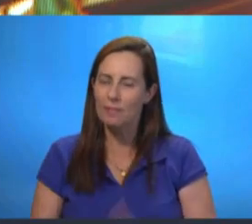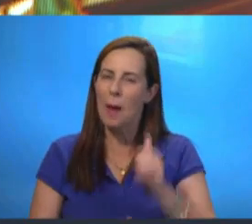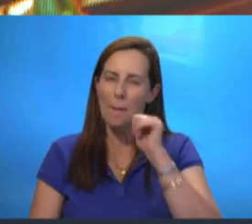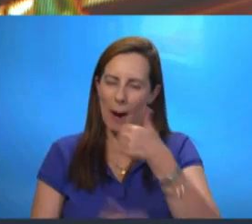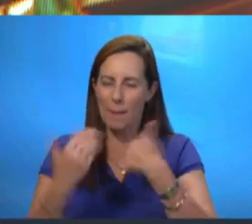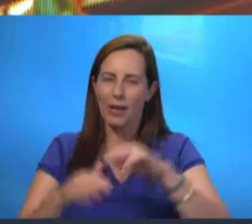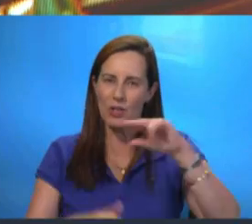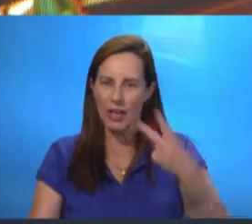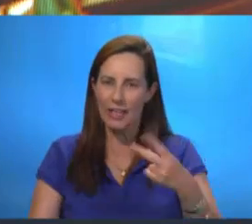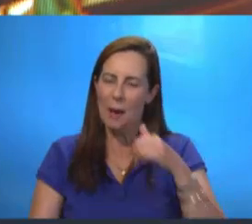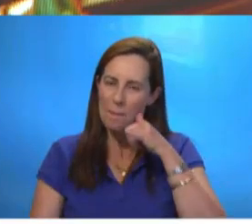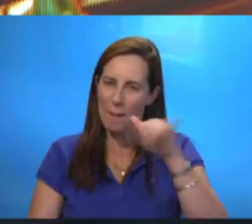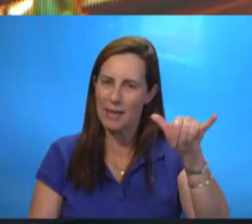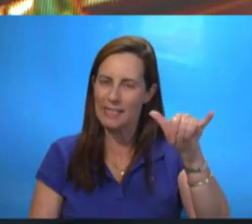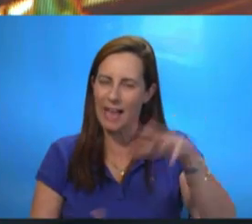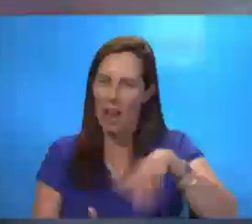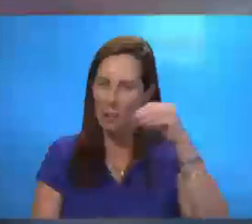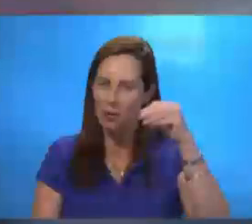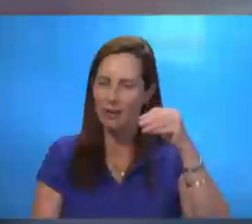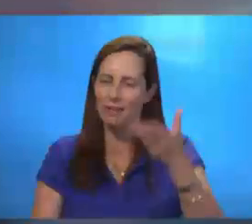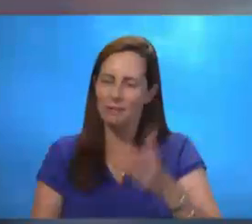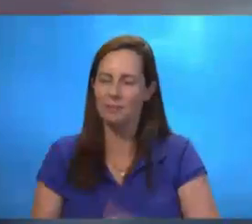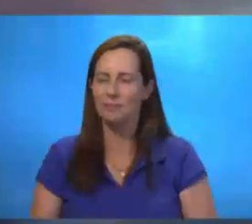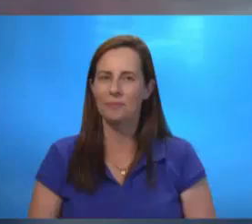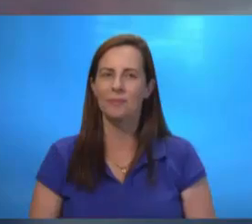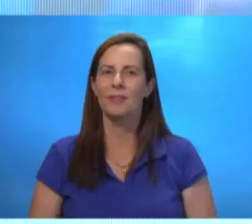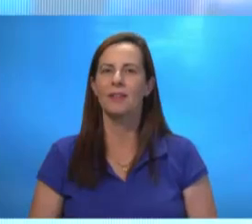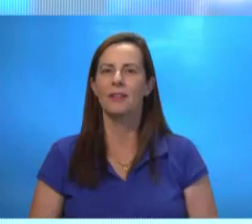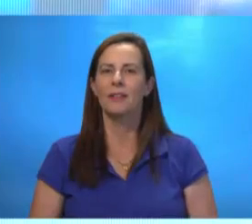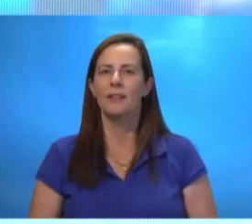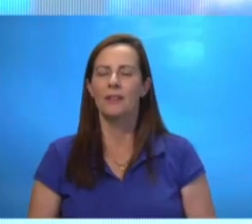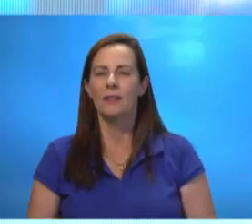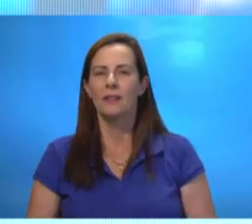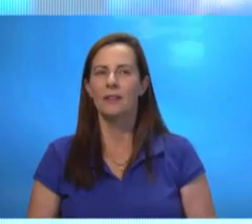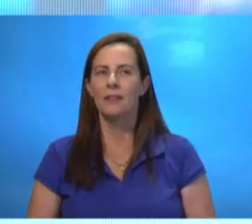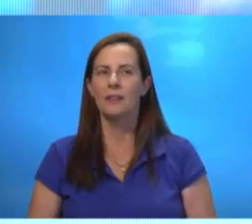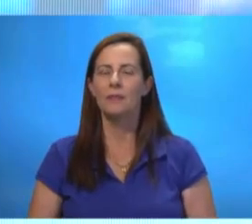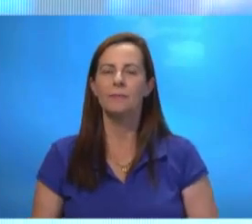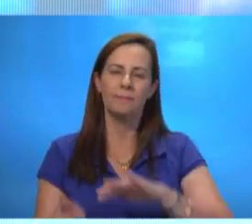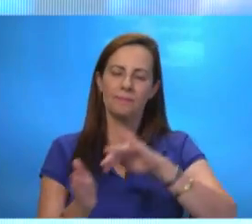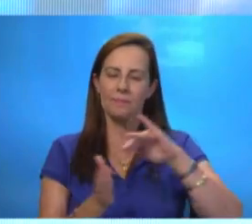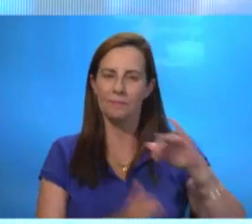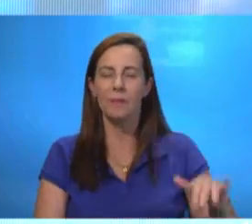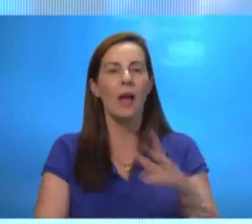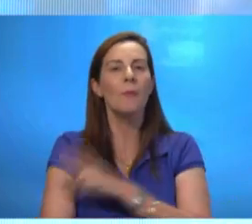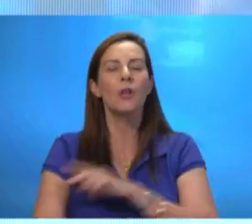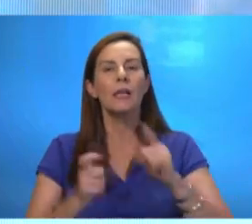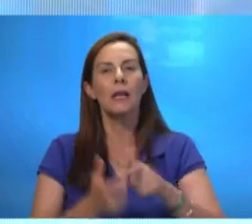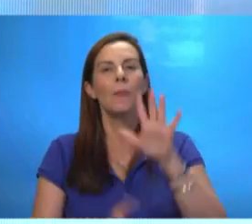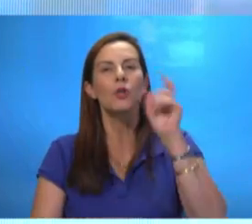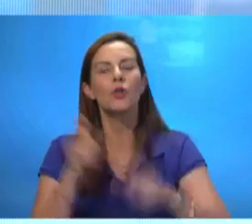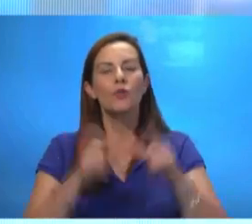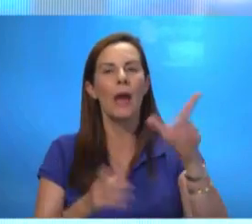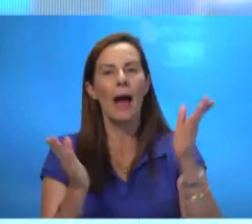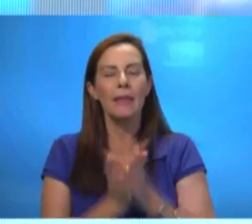פרק שני במסע לארץ המונדיאל, גאולה. תודה רבה, מואב. עניין אחר, המשטרה עצרה 5 תושבי הנגב